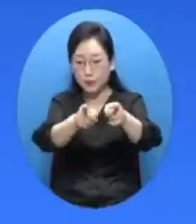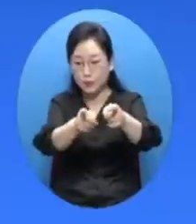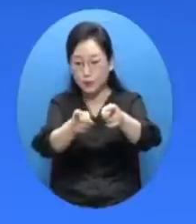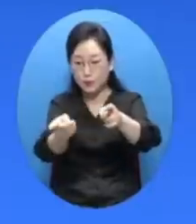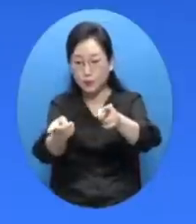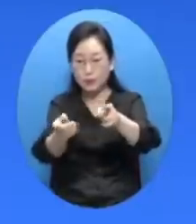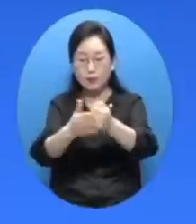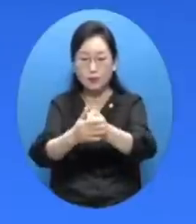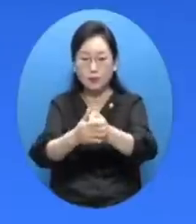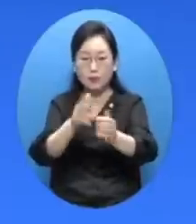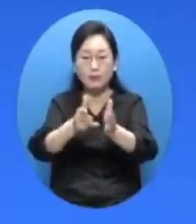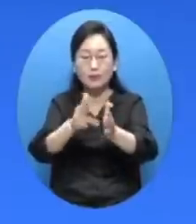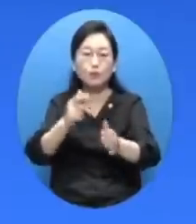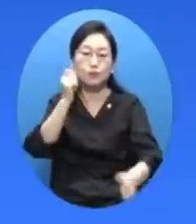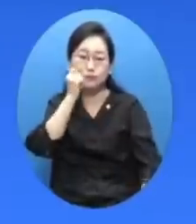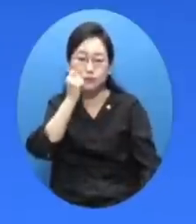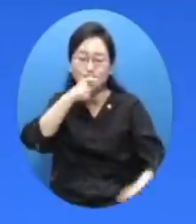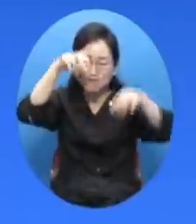폭우로 인해